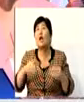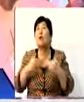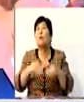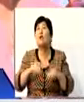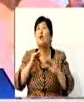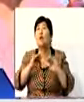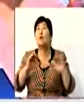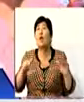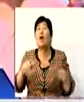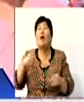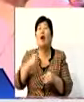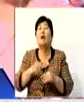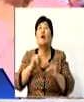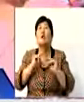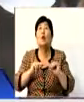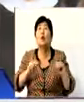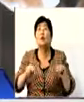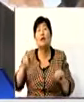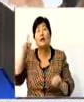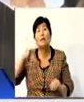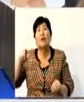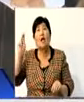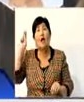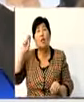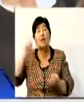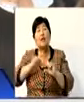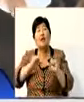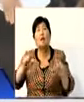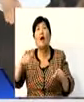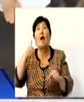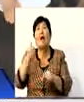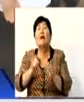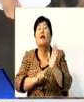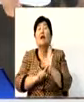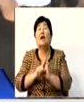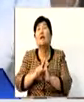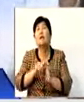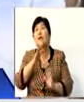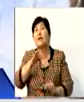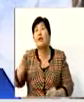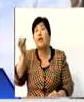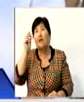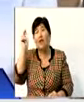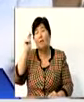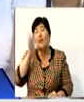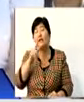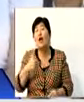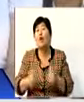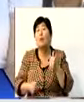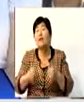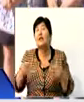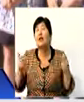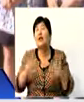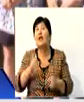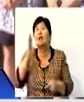бітіруші түлектердің алғашқы ұстаздары, шәкірттерінің мектеп қабырғасына алғаш қадам басқан сәтін еске түсіріп, білім заманында бәсекеге